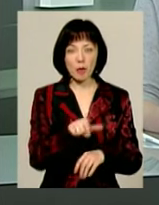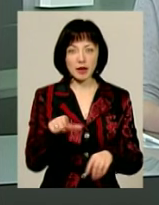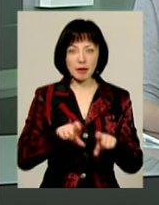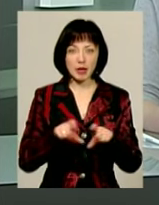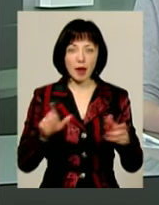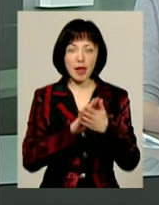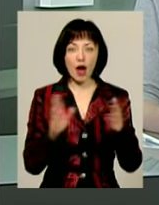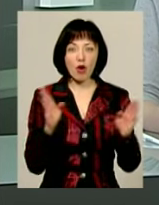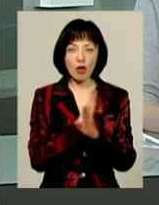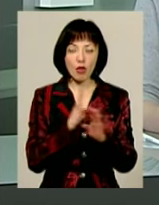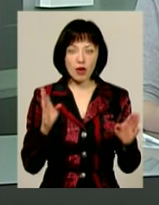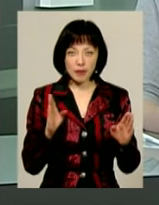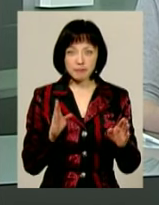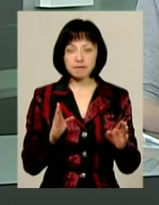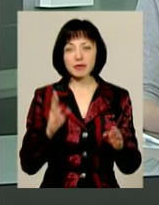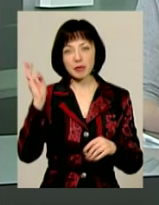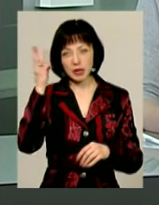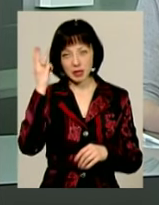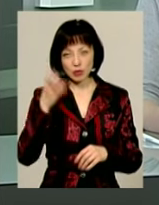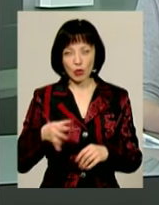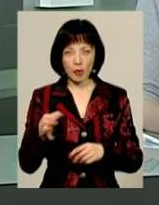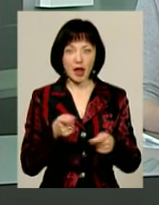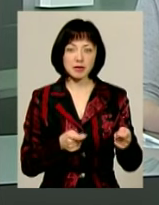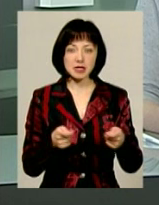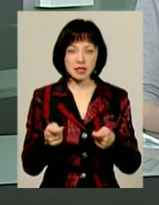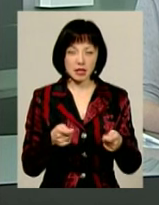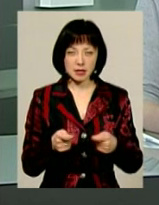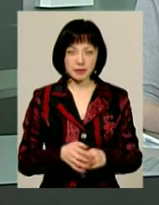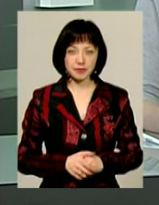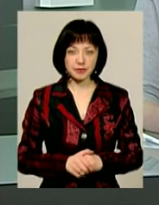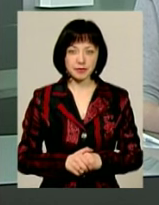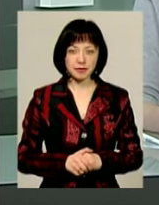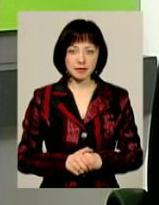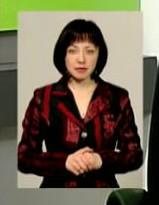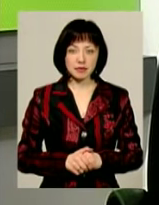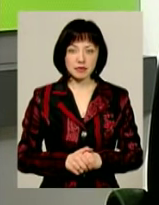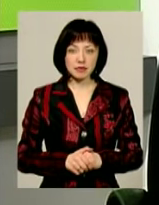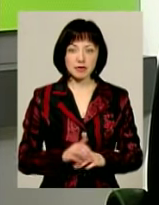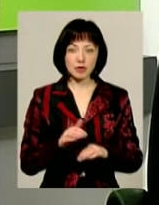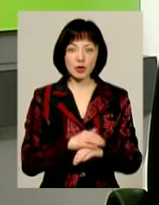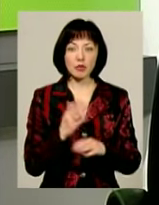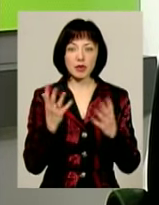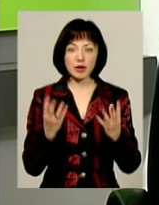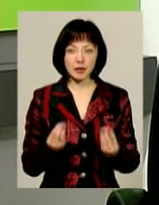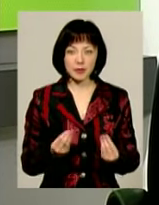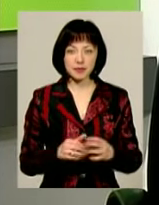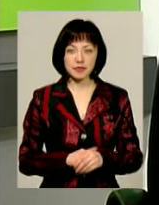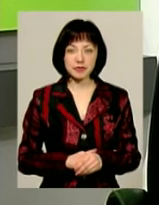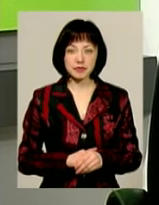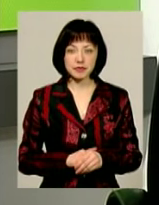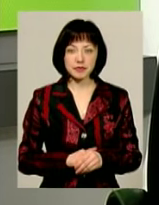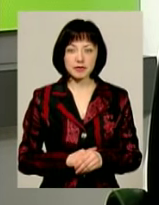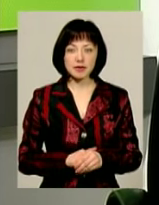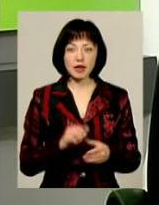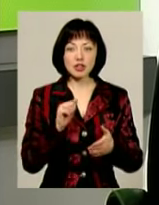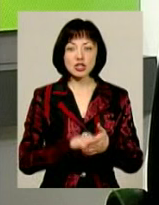Департаменту екології та природних ресурсів Хмельницької облдержадміністрації Валентина Шибецька. Доброго дня, пані Валентина. Доброго дня. Отож,